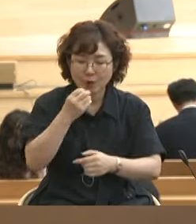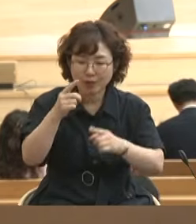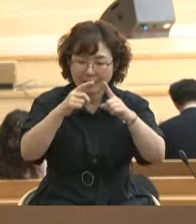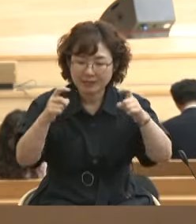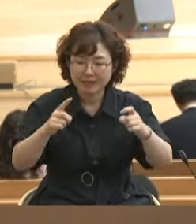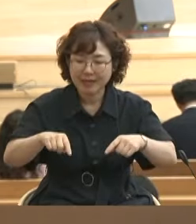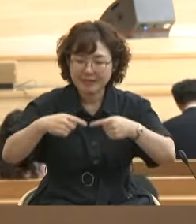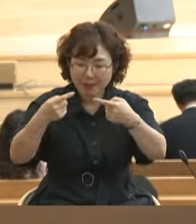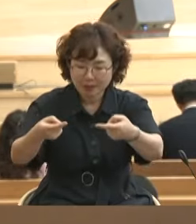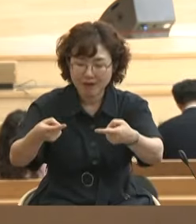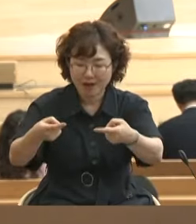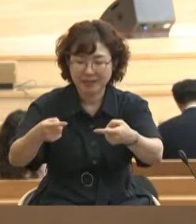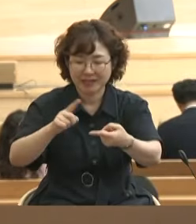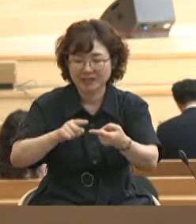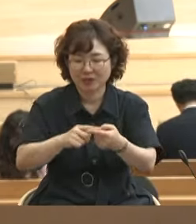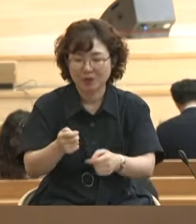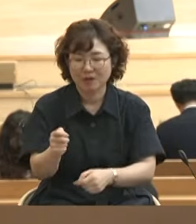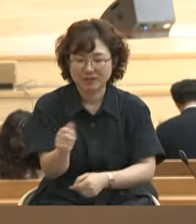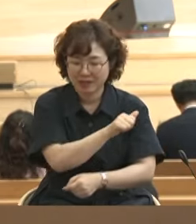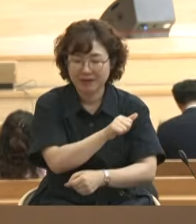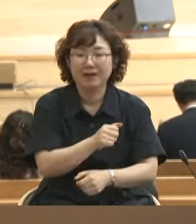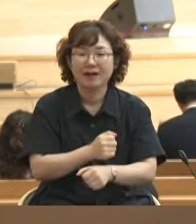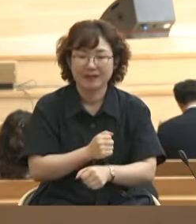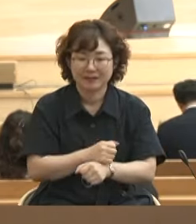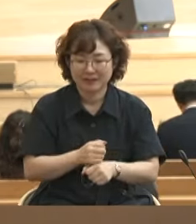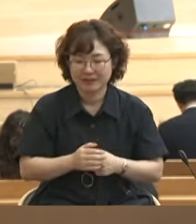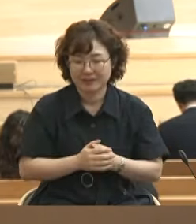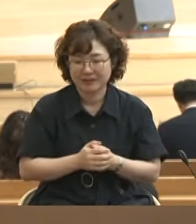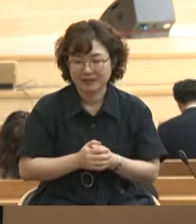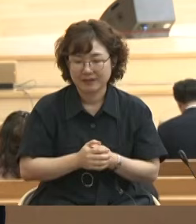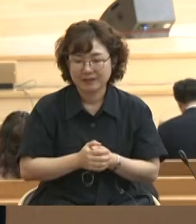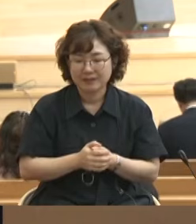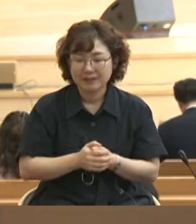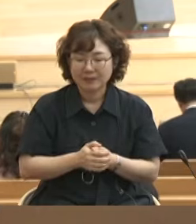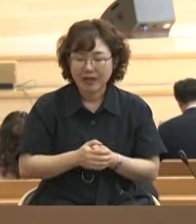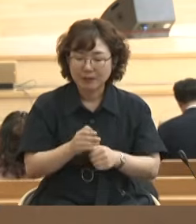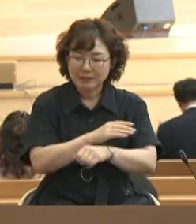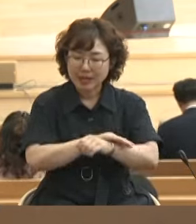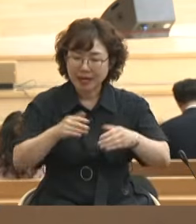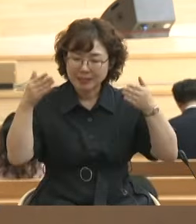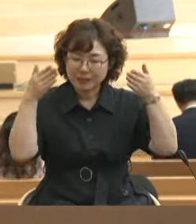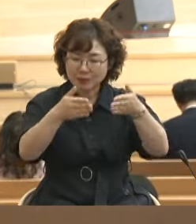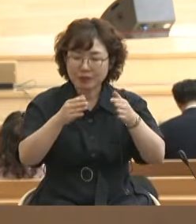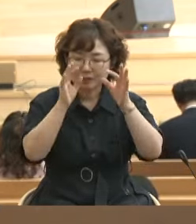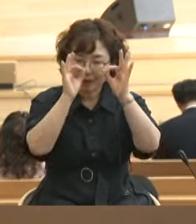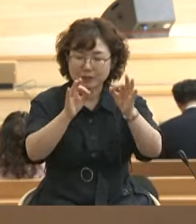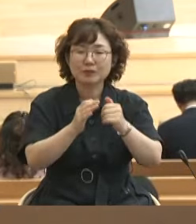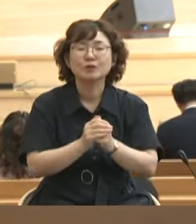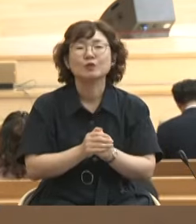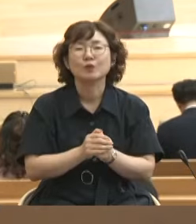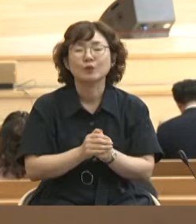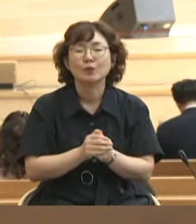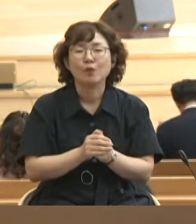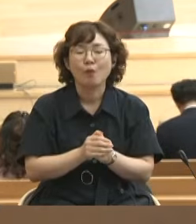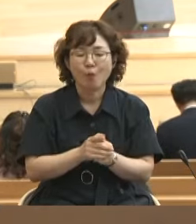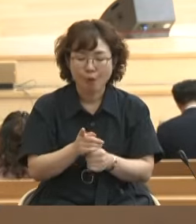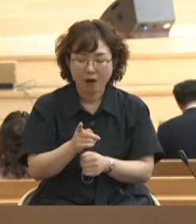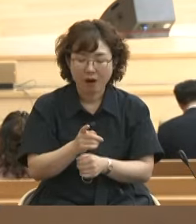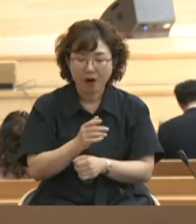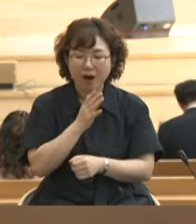성에 참여함을 제하여 버리시리라. 아멘. 여러분 눈여겨보신 사람, 오 이렇게 생각하실 거예요.